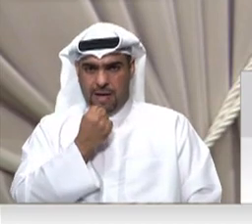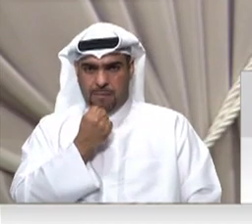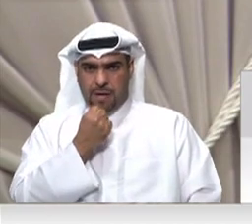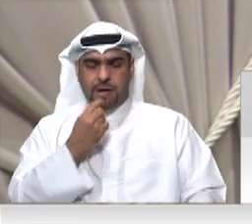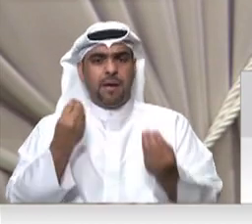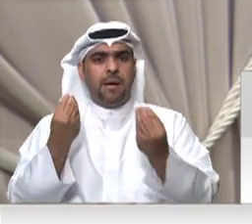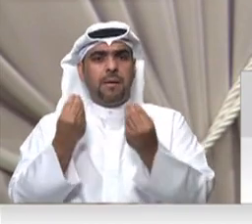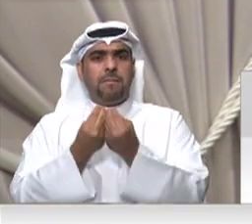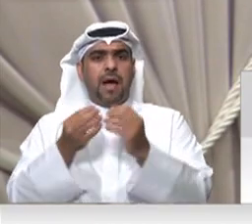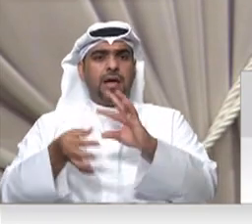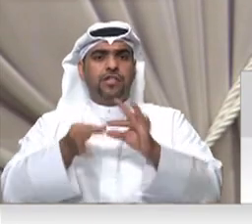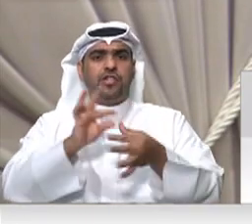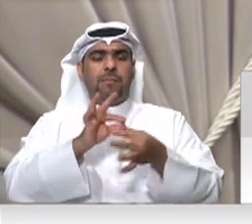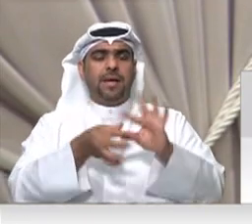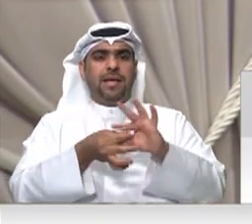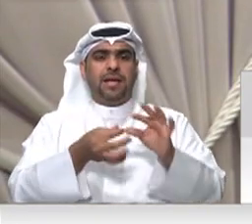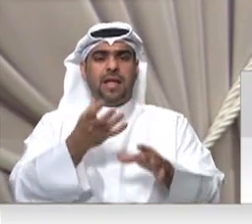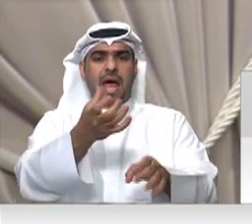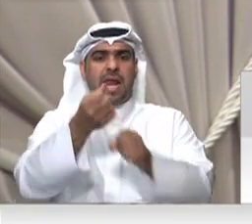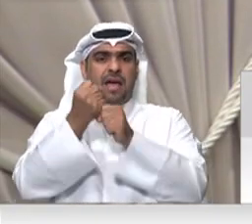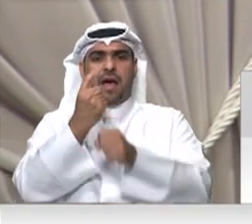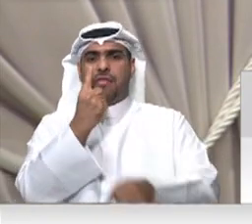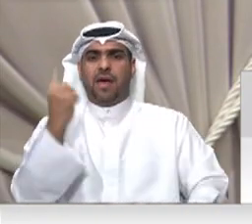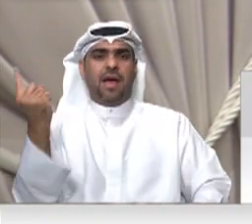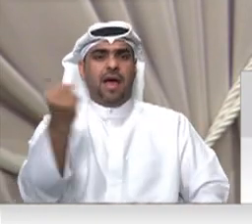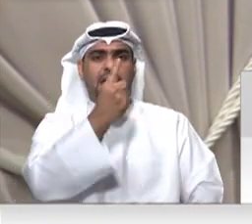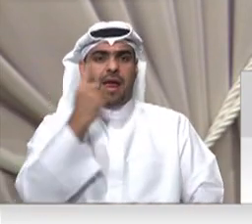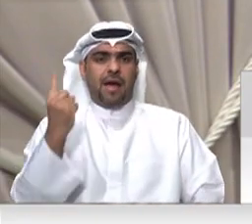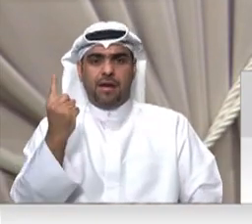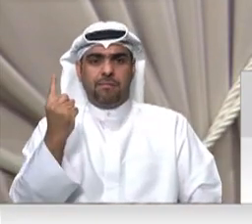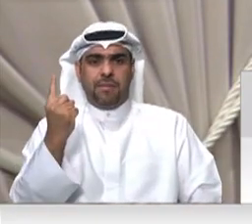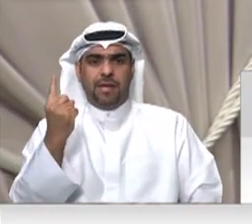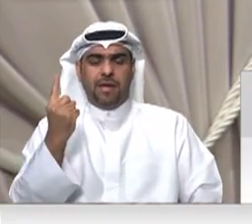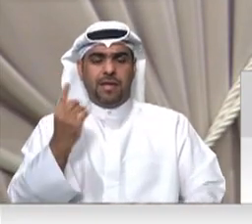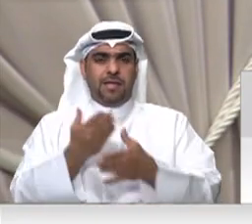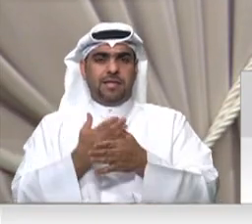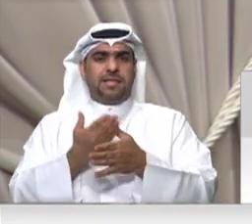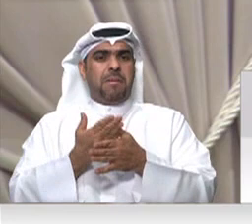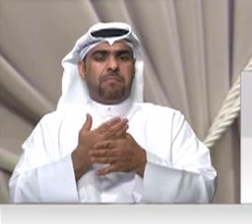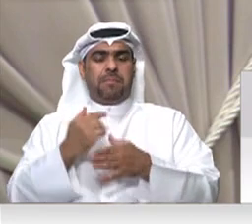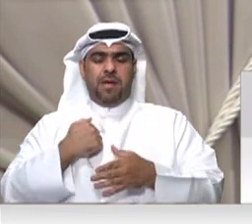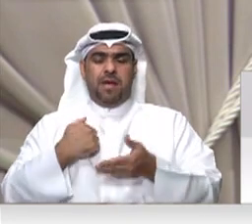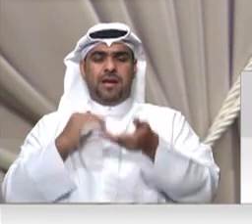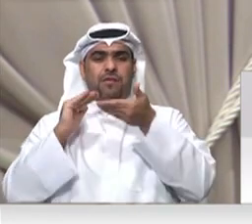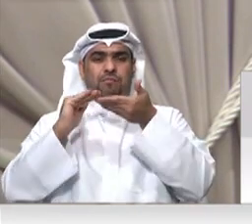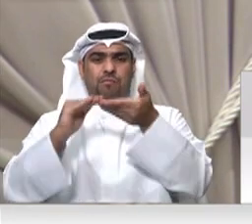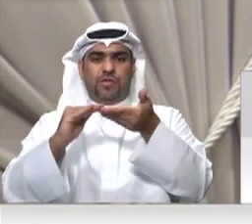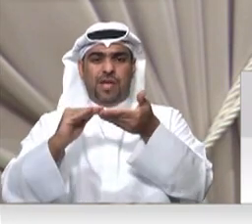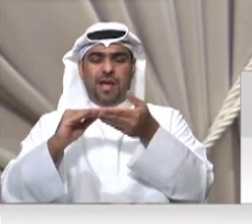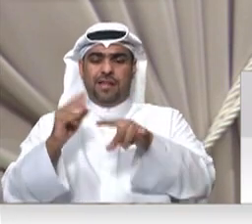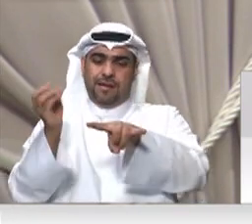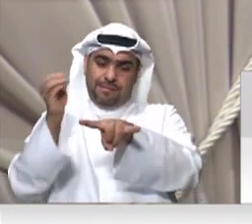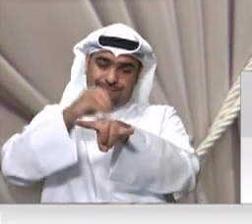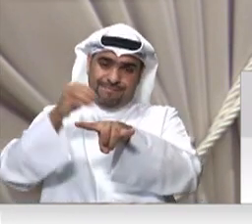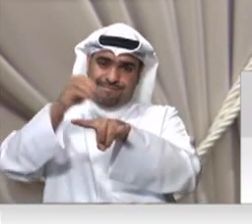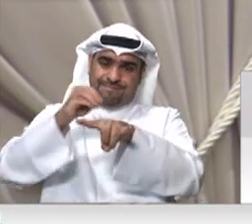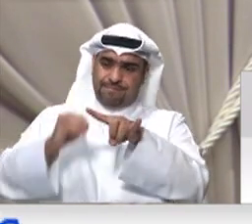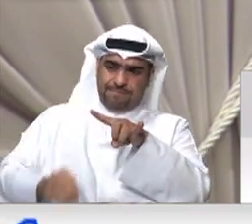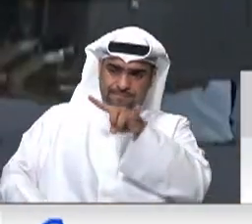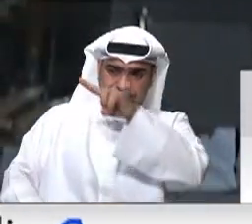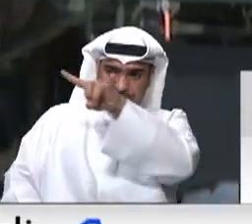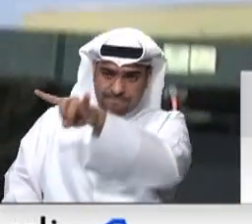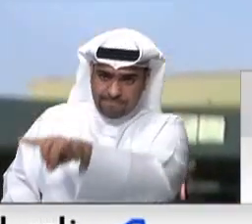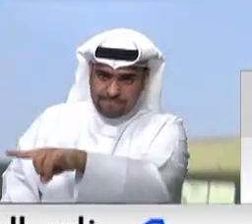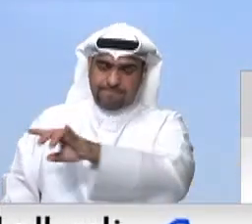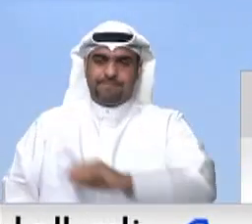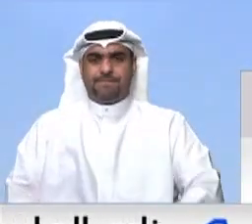العالميه يصير تعاون ان احنا نكون كناقل للمواد الغذائيه والمواد الطبيه للمعطل